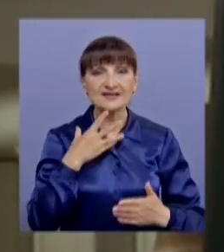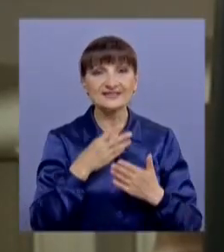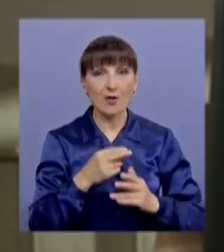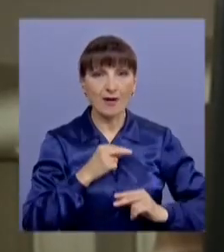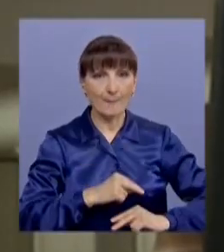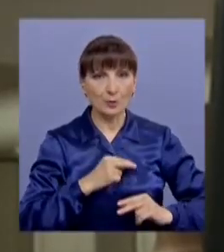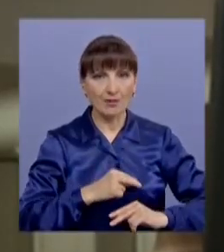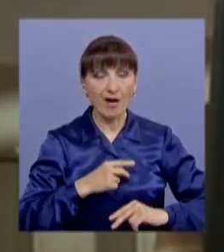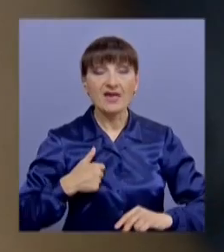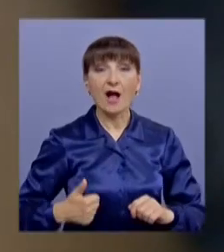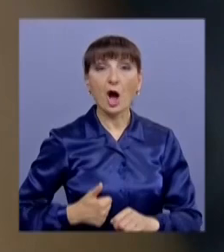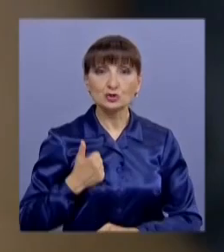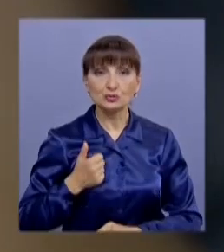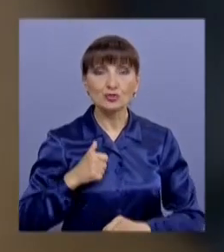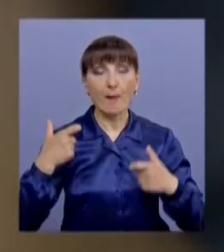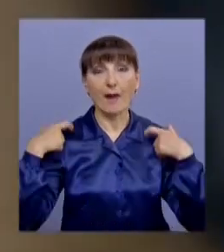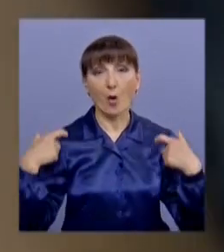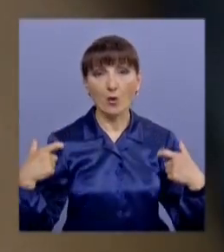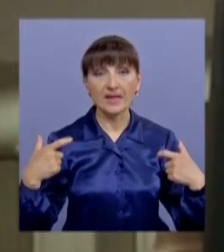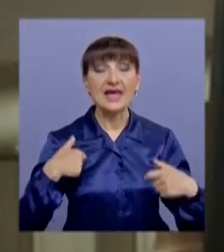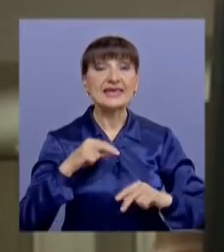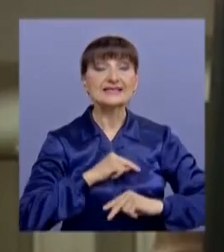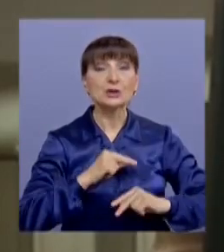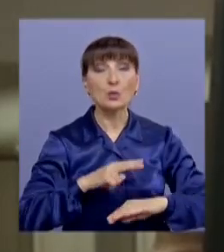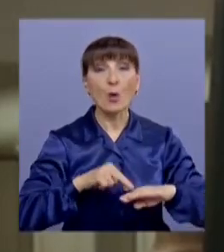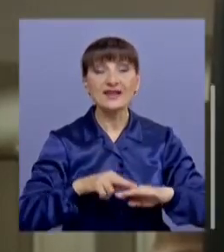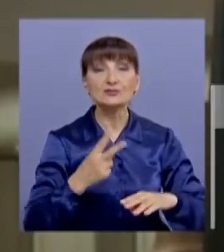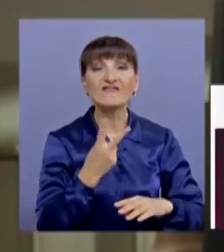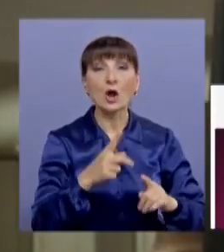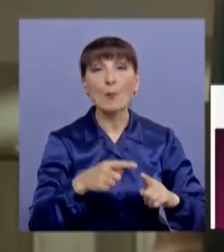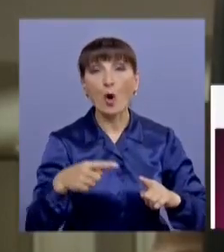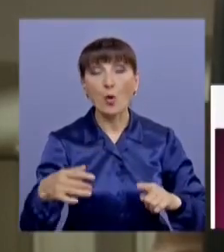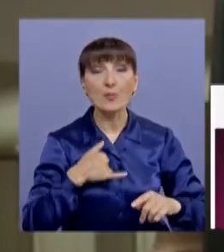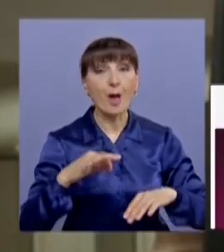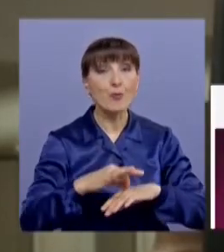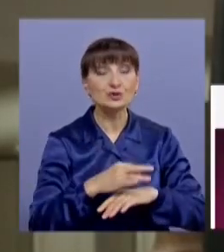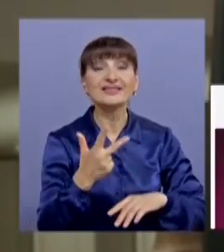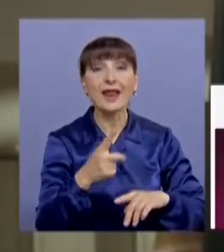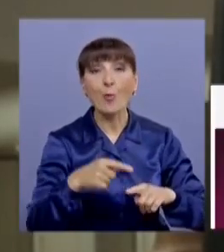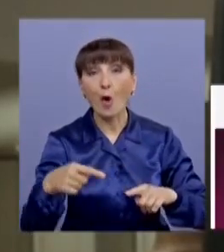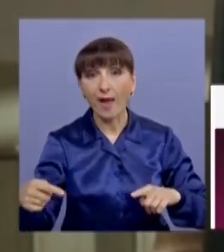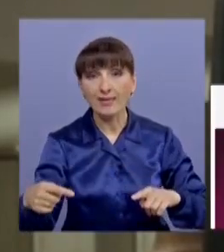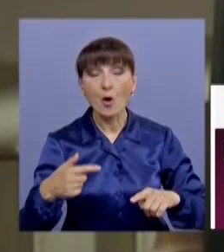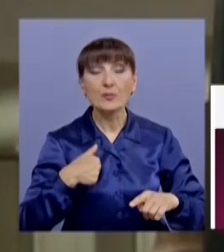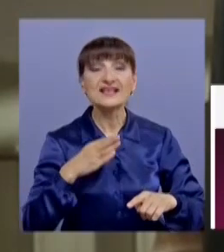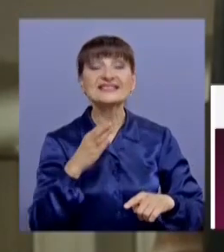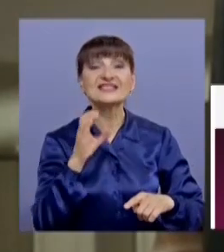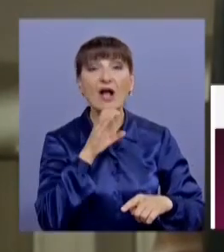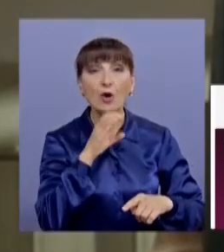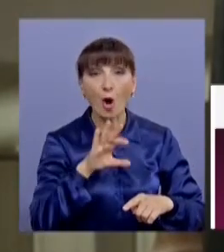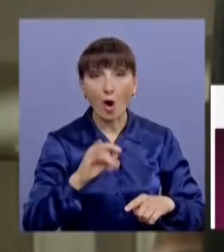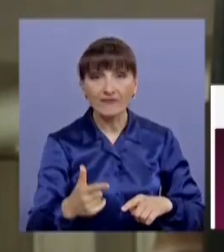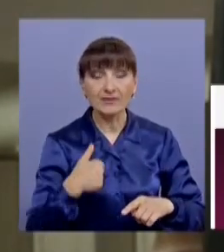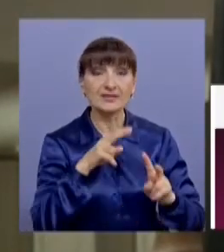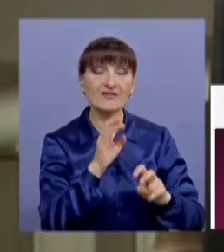работой. Я горжусь, что я ношу погоны. Я сотрудник полиции во втором поколении. У меня муж в третьем поколении. У меня свекровь, я ее